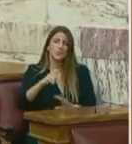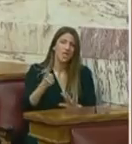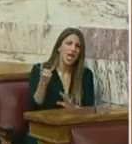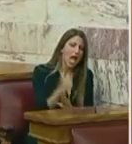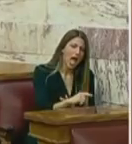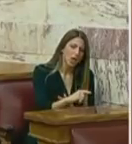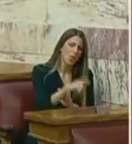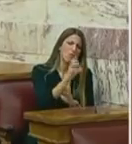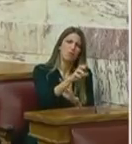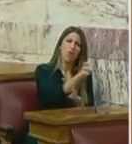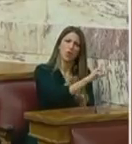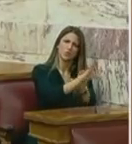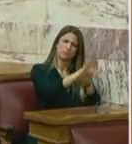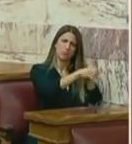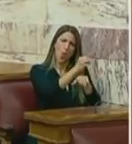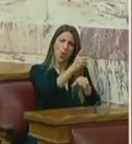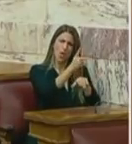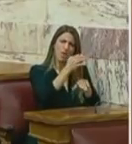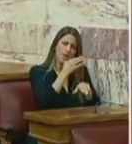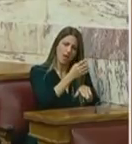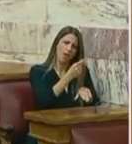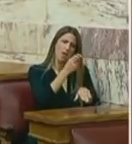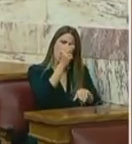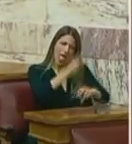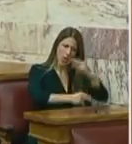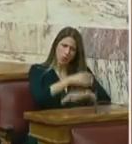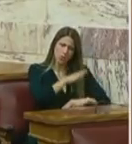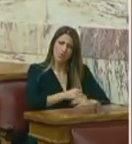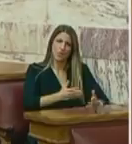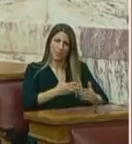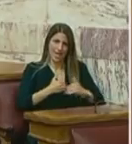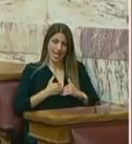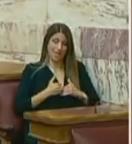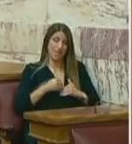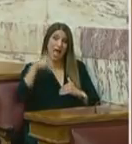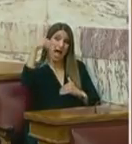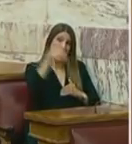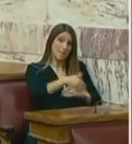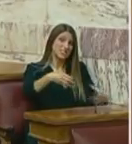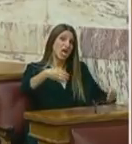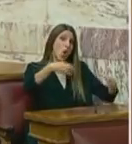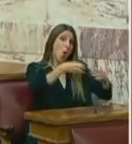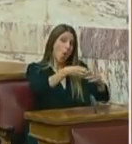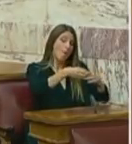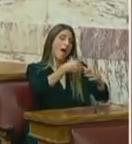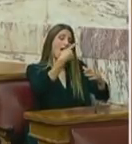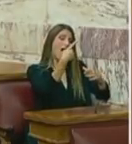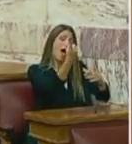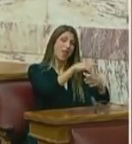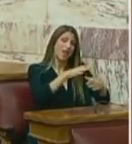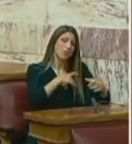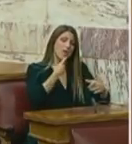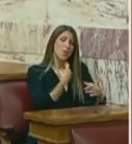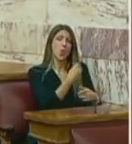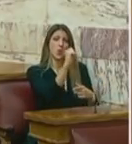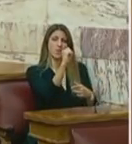ανθρώπους που προέρχονται από την παράταξή του και κατέχουν θέσεις ευθύνης. Ο ίδιος λοιπόν ζητά εκλογές, αν δεν κάνω λάθος, το